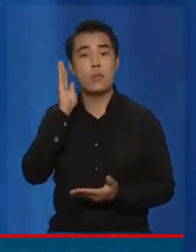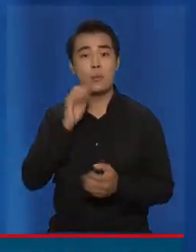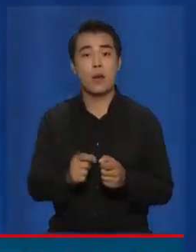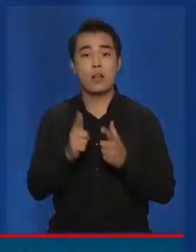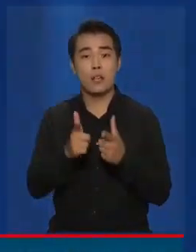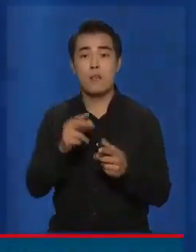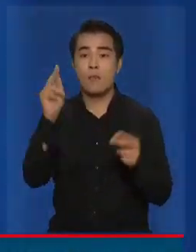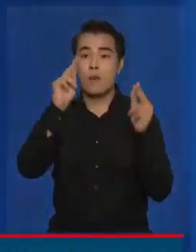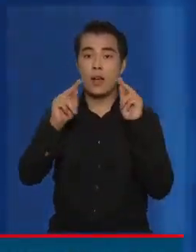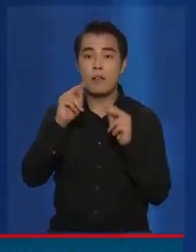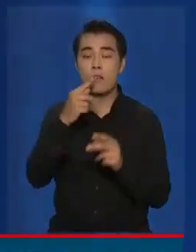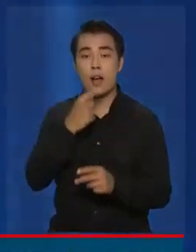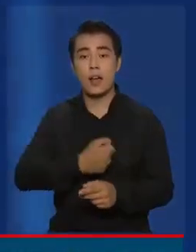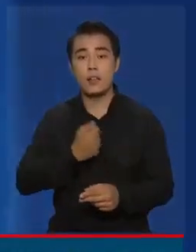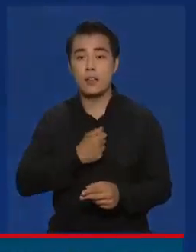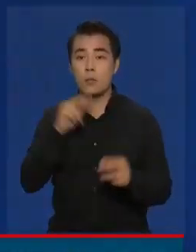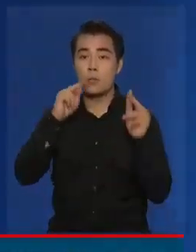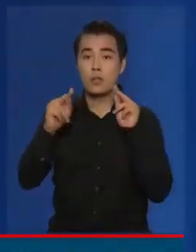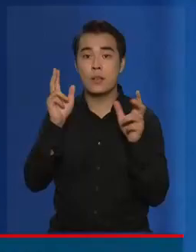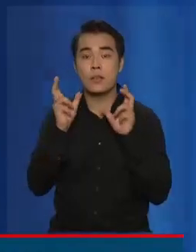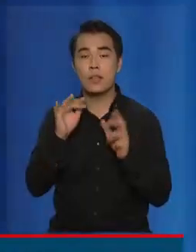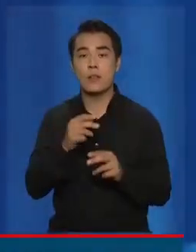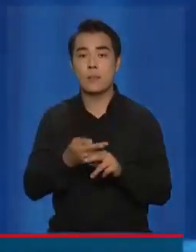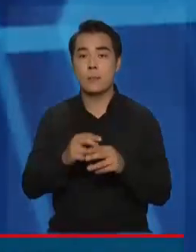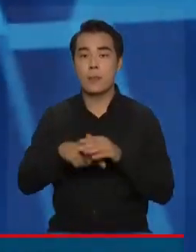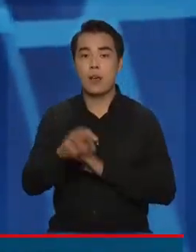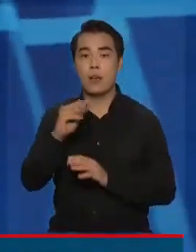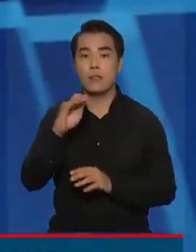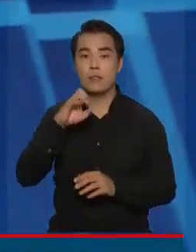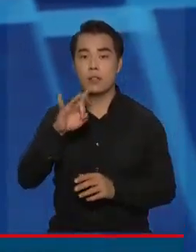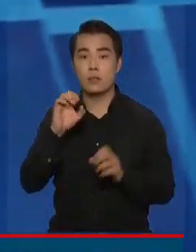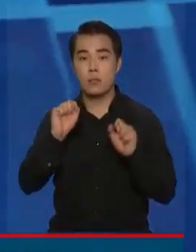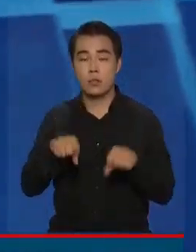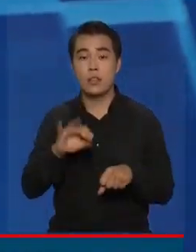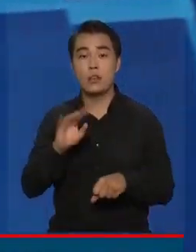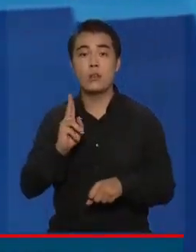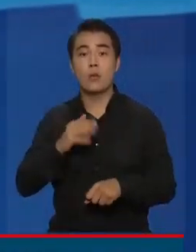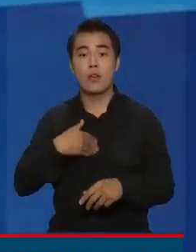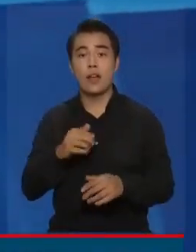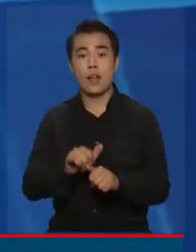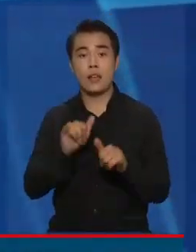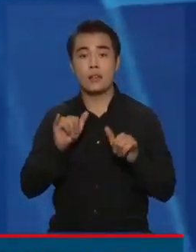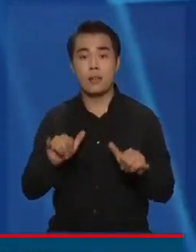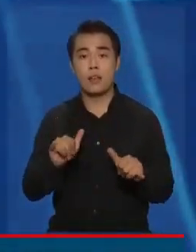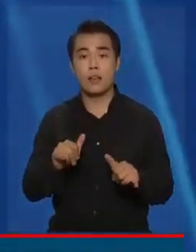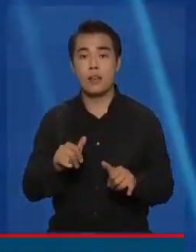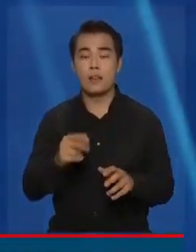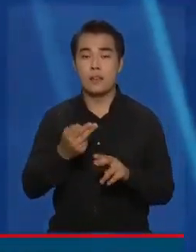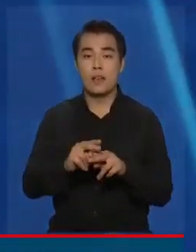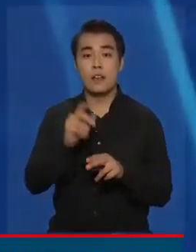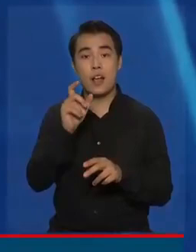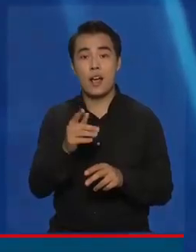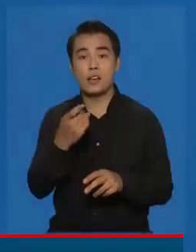поступать в военные учебные заведения и уже стать офицером. Угу. Те же, кто хотят развиваться в гражданском